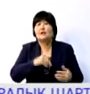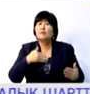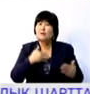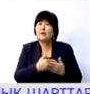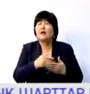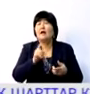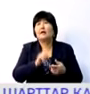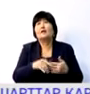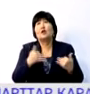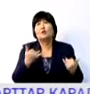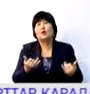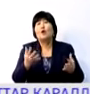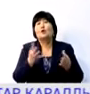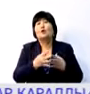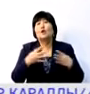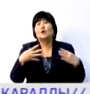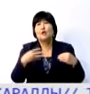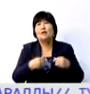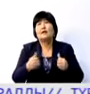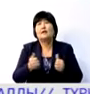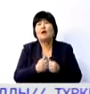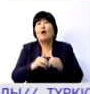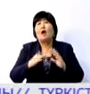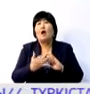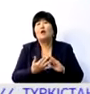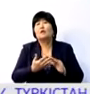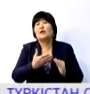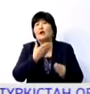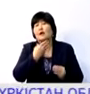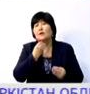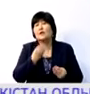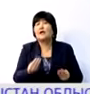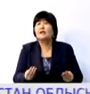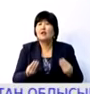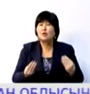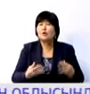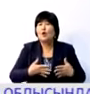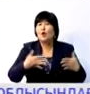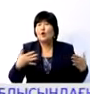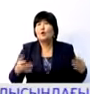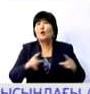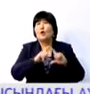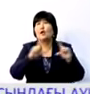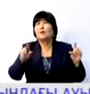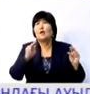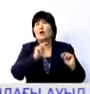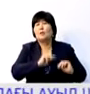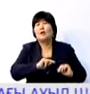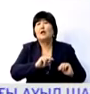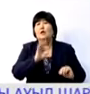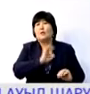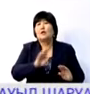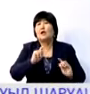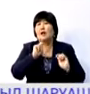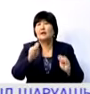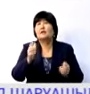бүгін жанұясының жанынан ауданға көрнекті де келбетті де үлкен бір ғимаратты пайдалануға іске қосып жатыр.